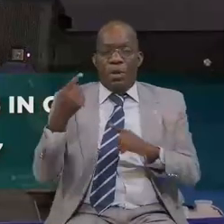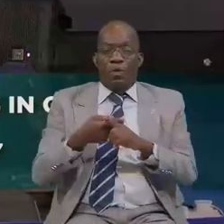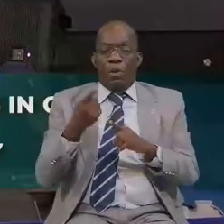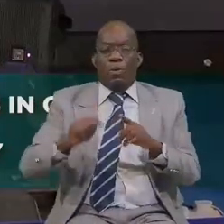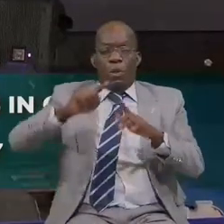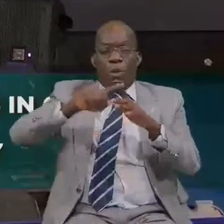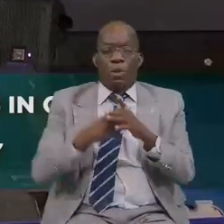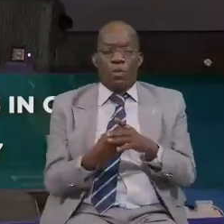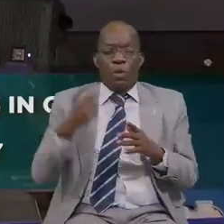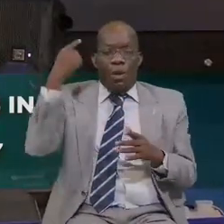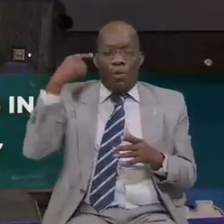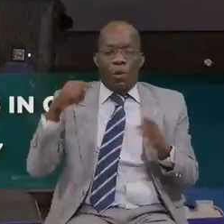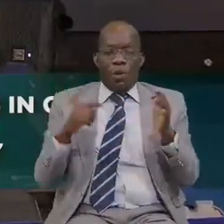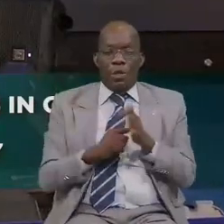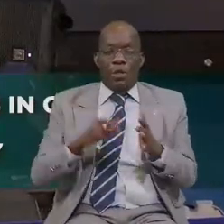commencement.